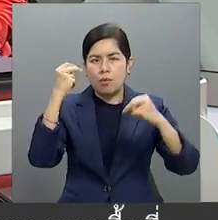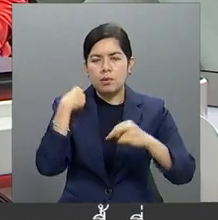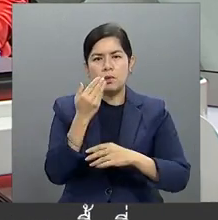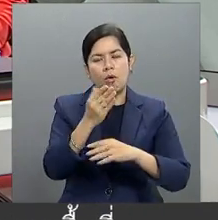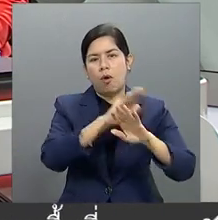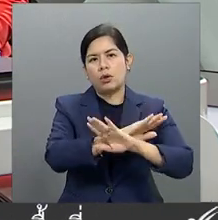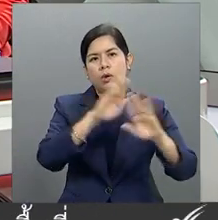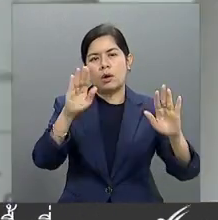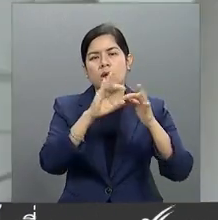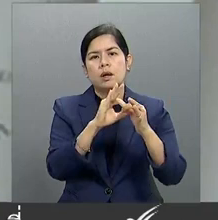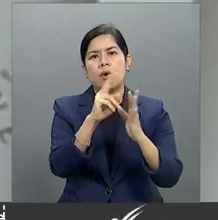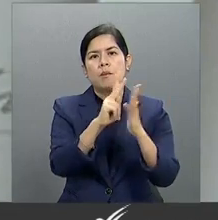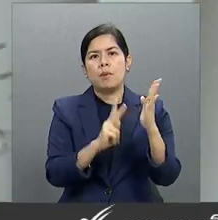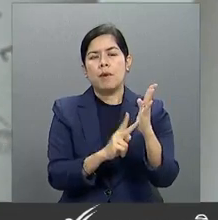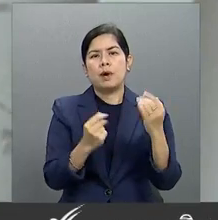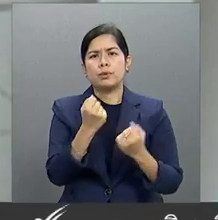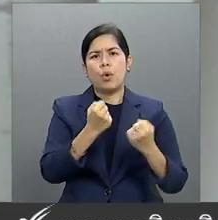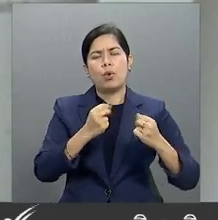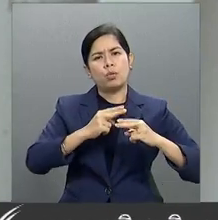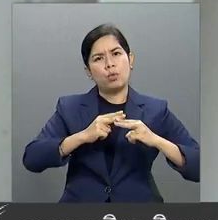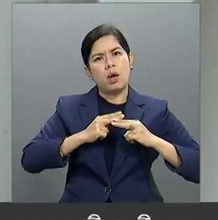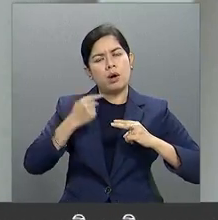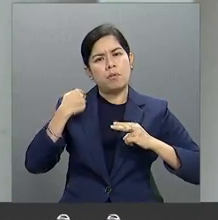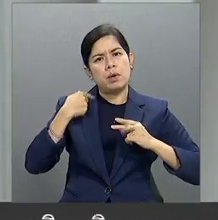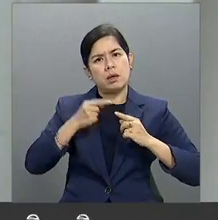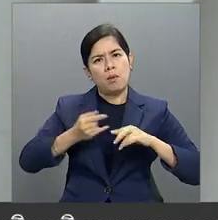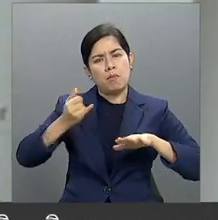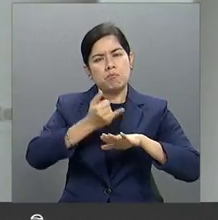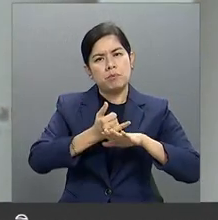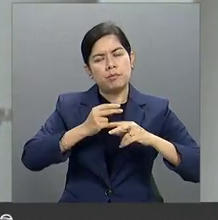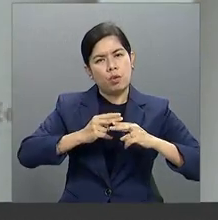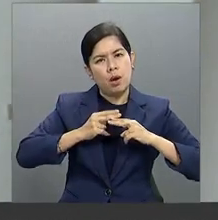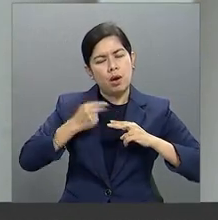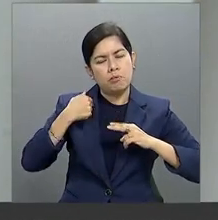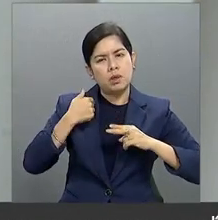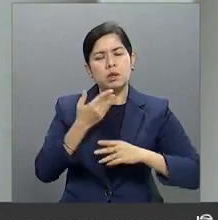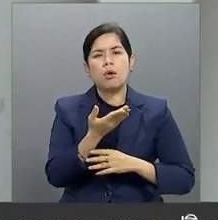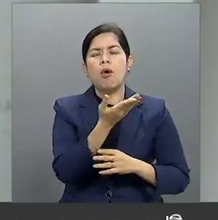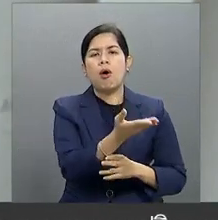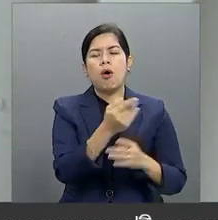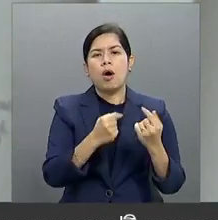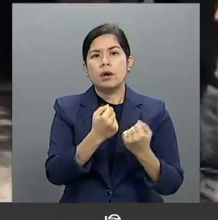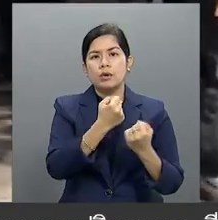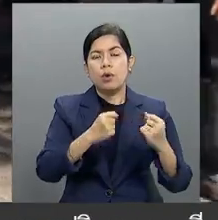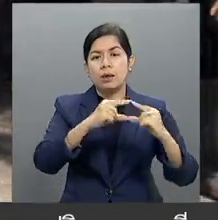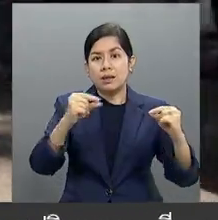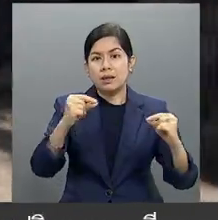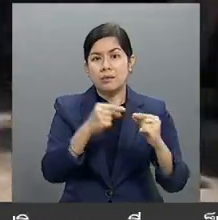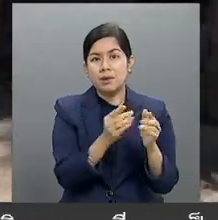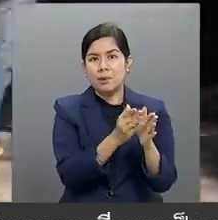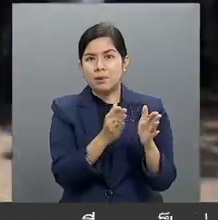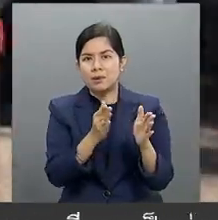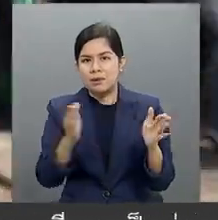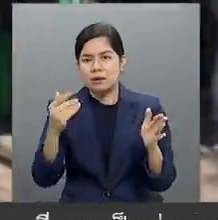รถยนต์ส่วนบุคคลนั้นรับจ้างผ่านแอพพลิเคชั่นพร้อมกับขอให้ไข่อายุรถนั้นไปเป็นสิบสองปีค่ะ